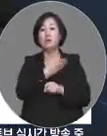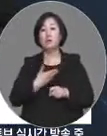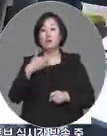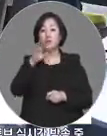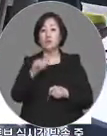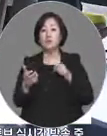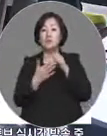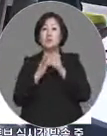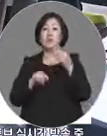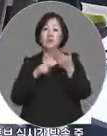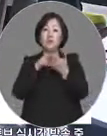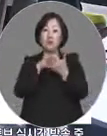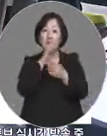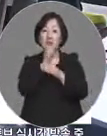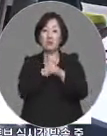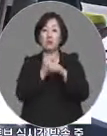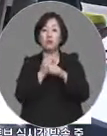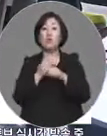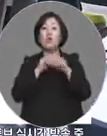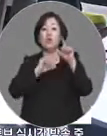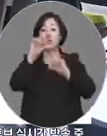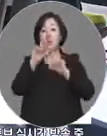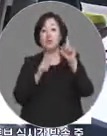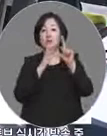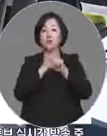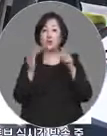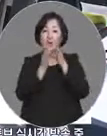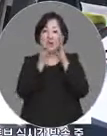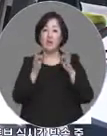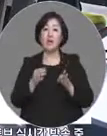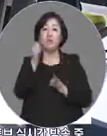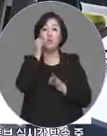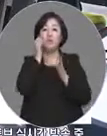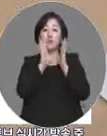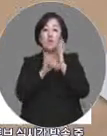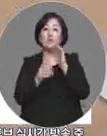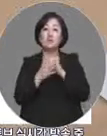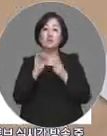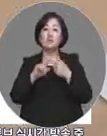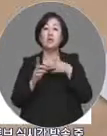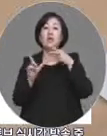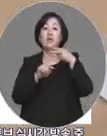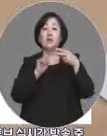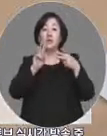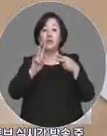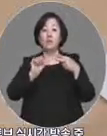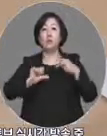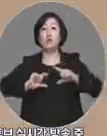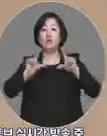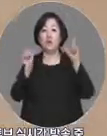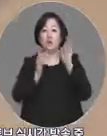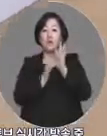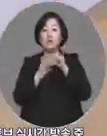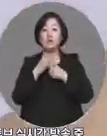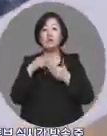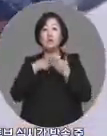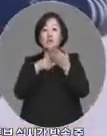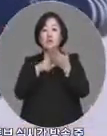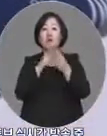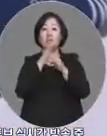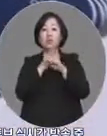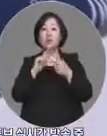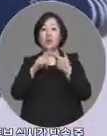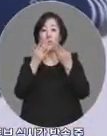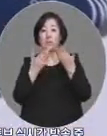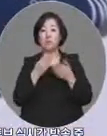에서 할 수 있으며 부득이한 사정으로 기한내 신청을 못한 경우 다음달 25일까지 이 신청을 통해 받을 수